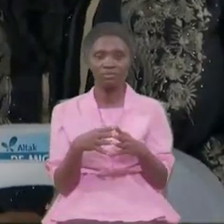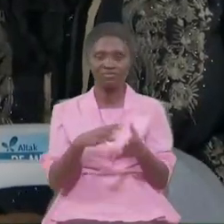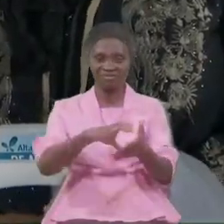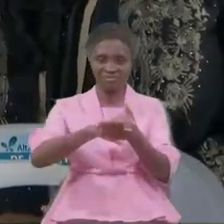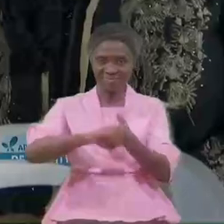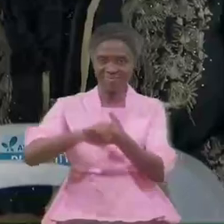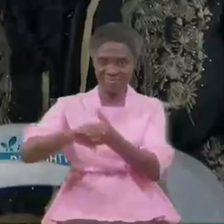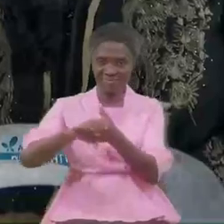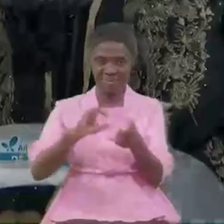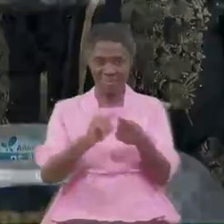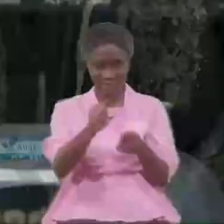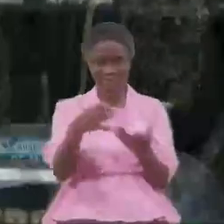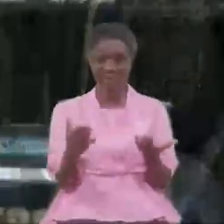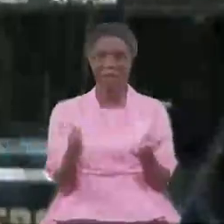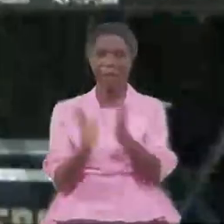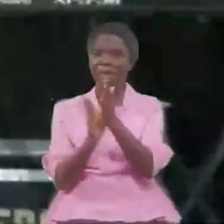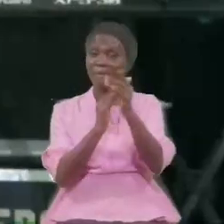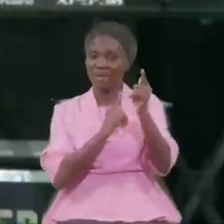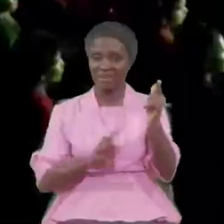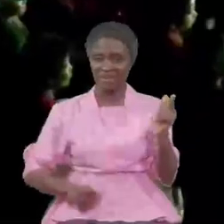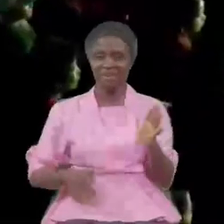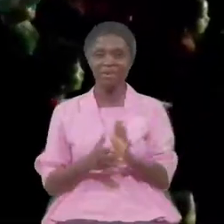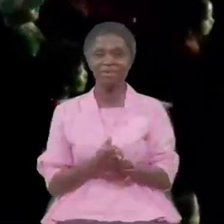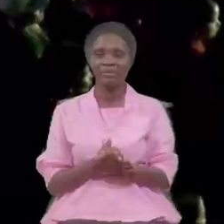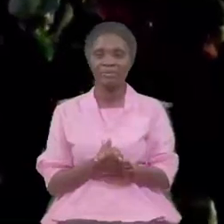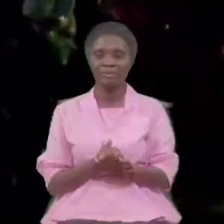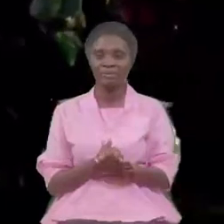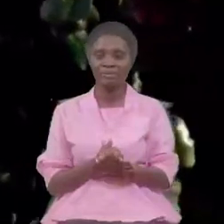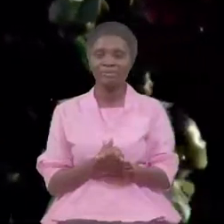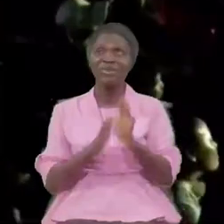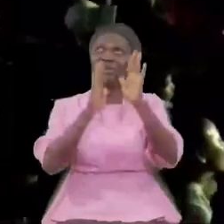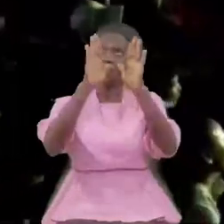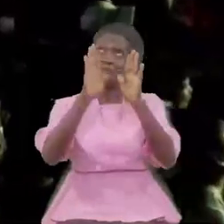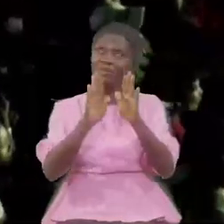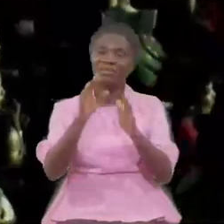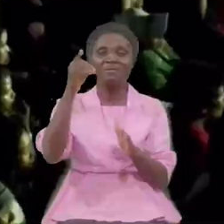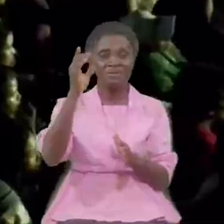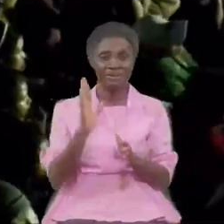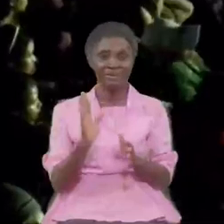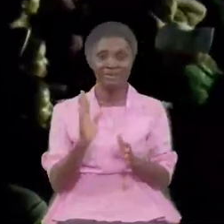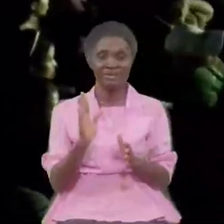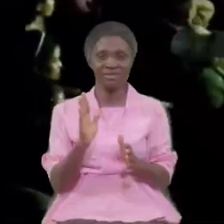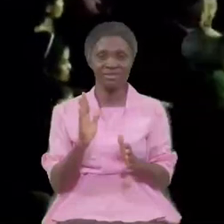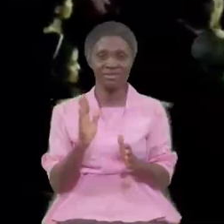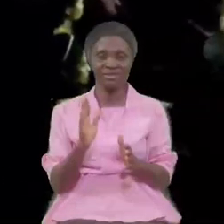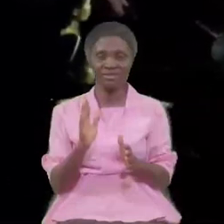Félicitations à vous. Gloire à Dieu. Un Dieu merveilleux.